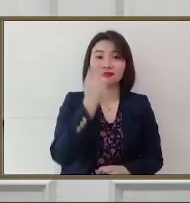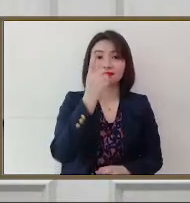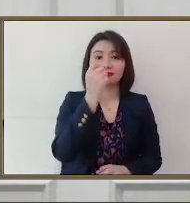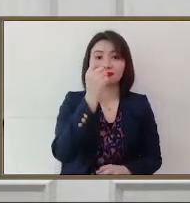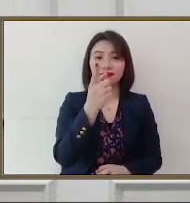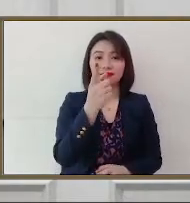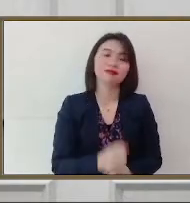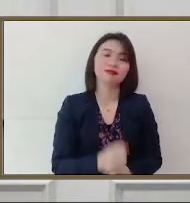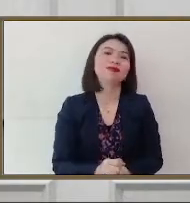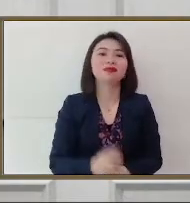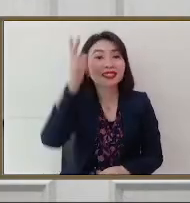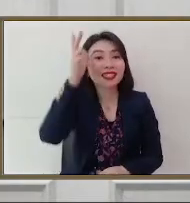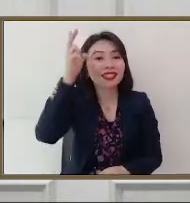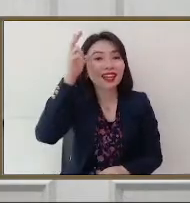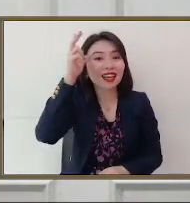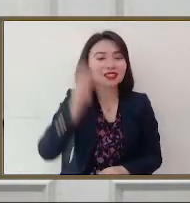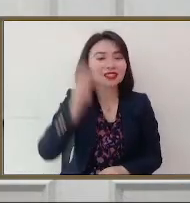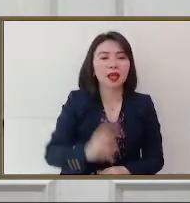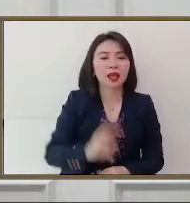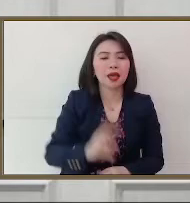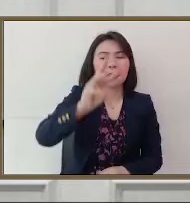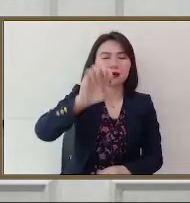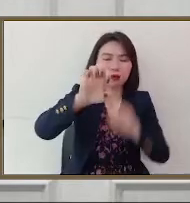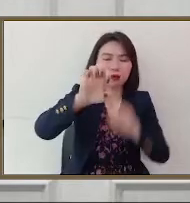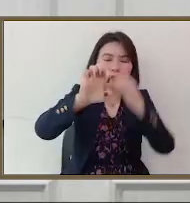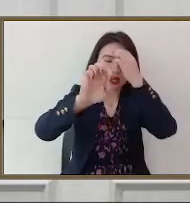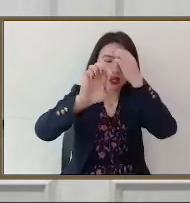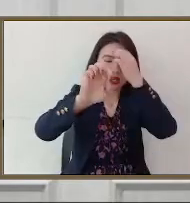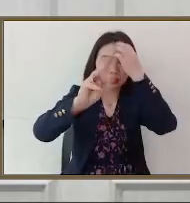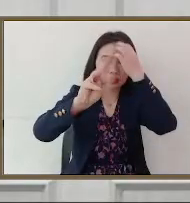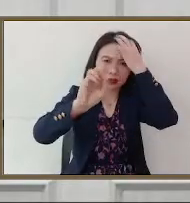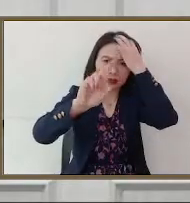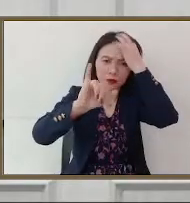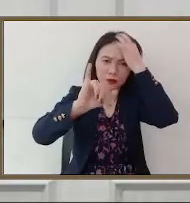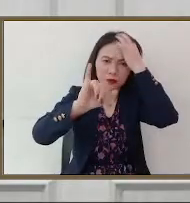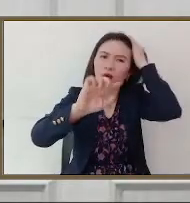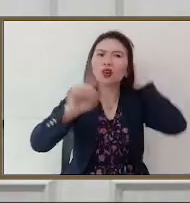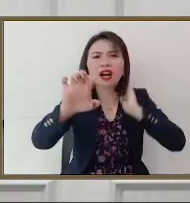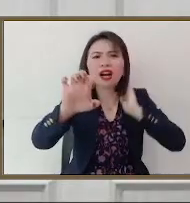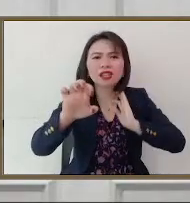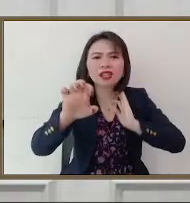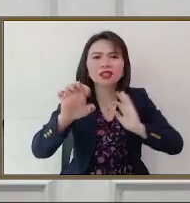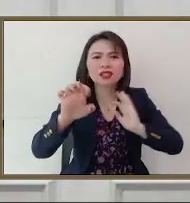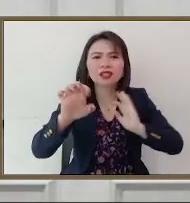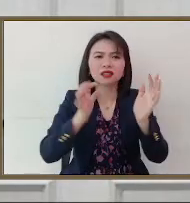He memorized the scriptures. Hindi na siya nagbubukas, kapatid, ng libro.